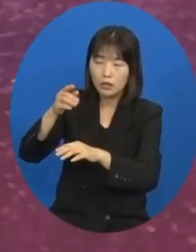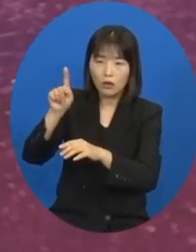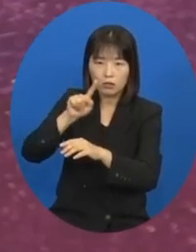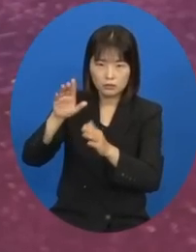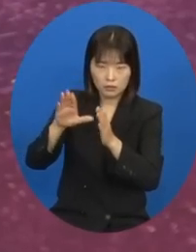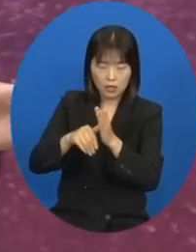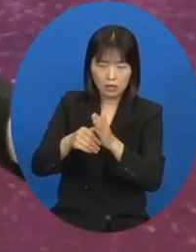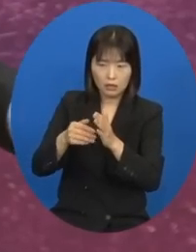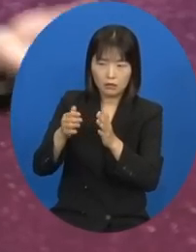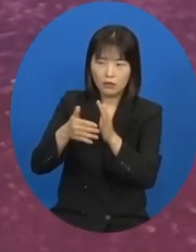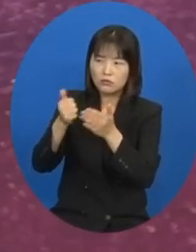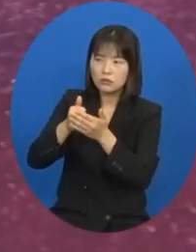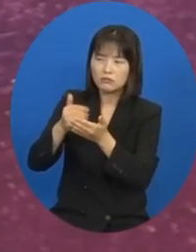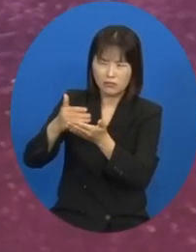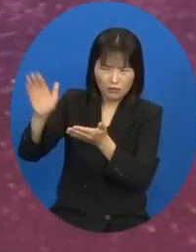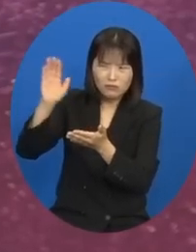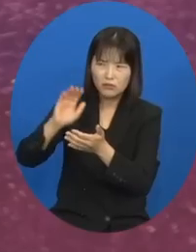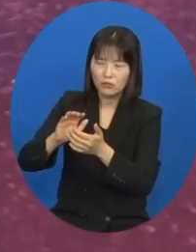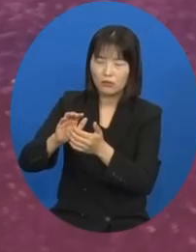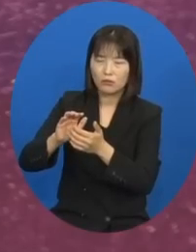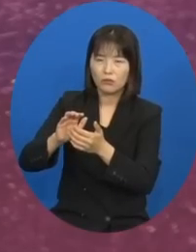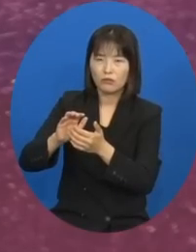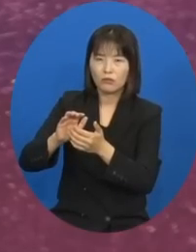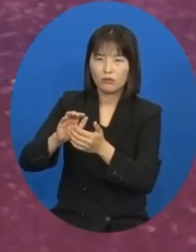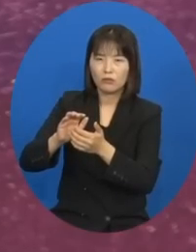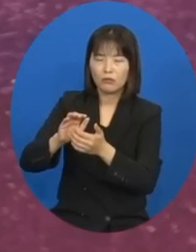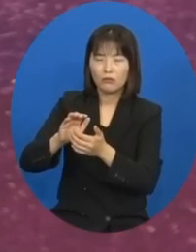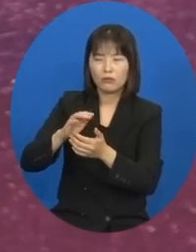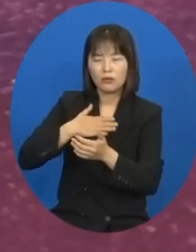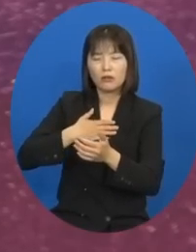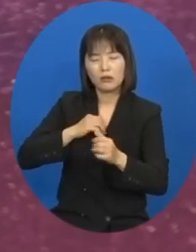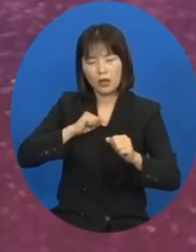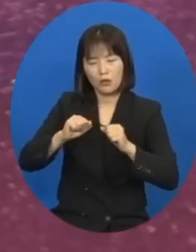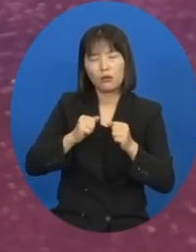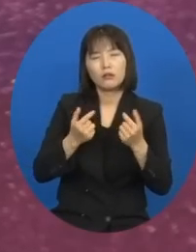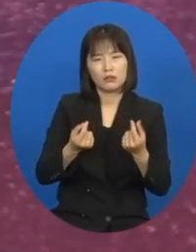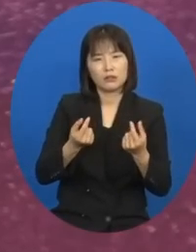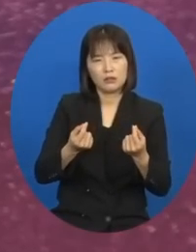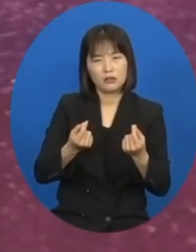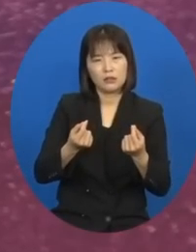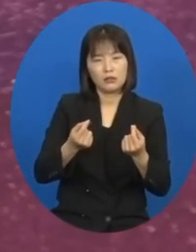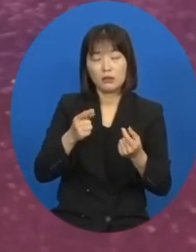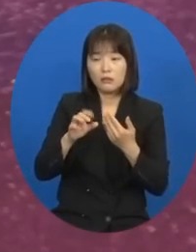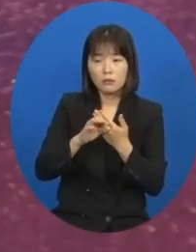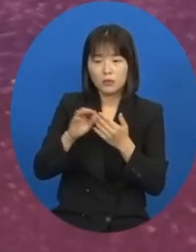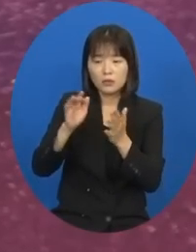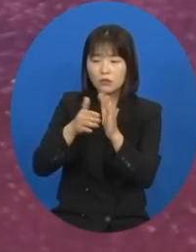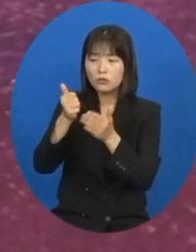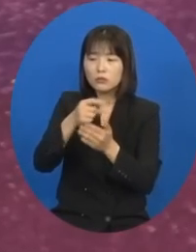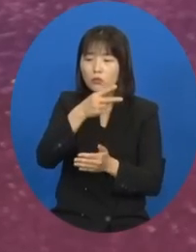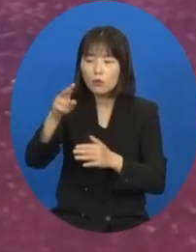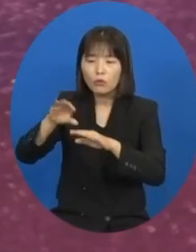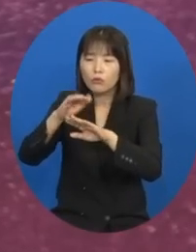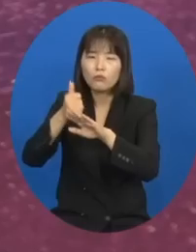다시 앉으세요 예수님 다시 일어나세요 제가 이러고 있는 것 같더라고요 그러면 왕이 아니잖아요